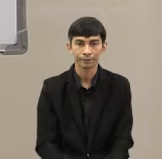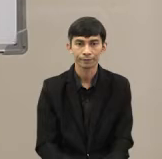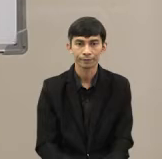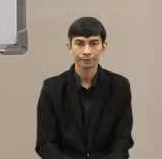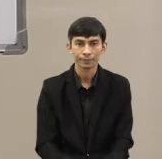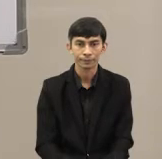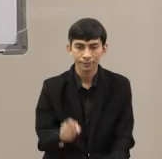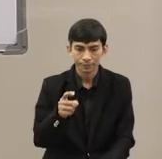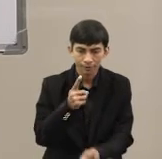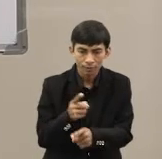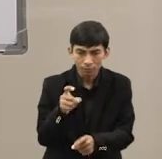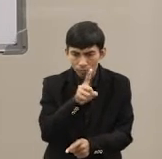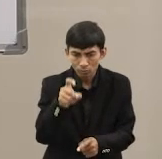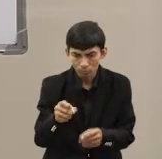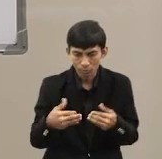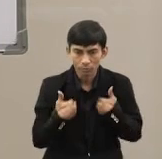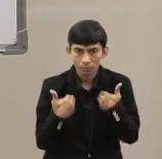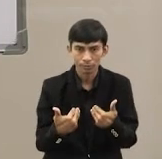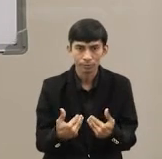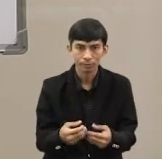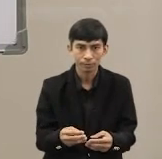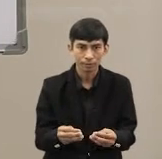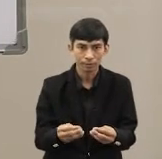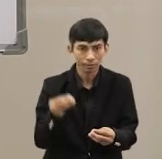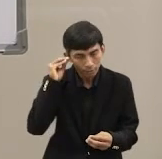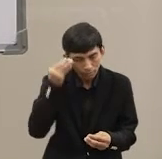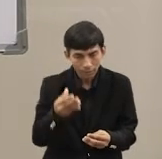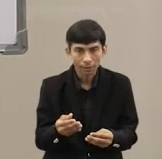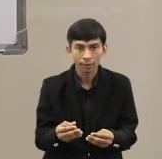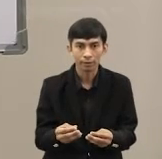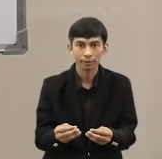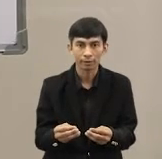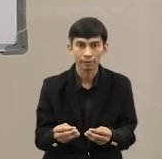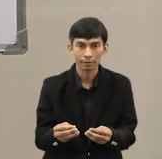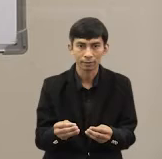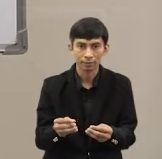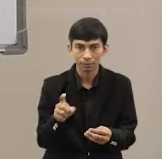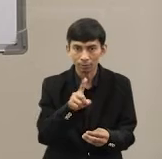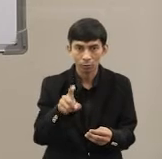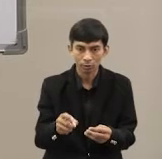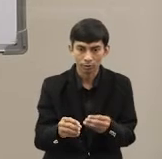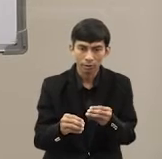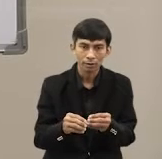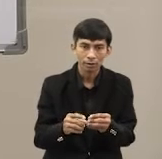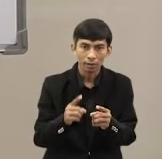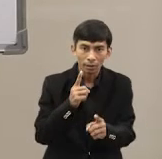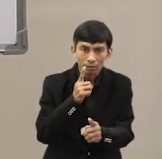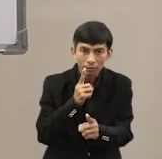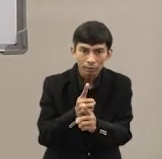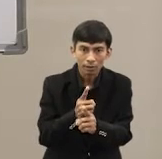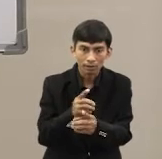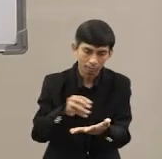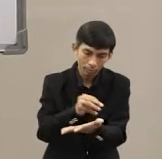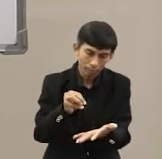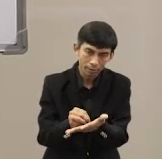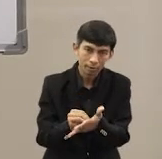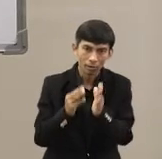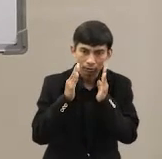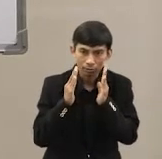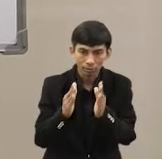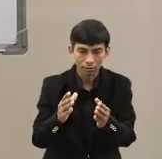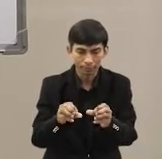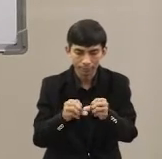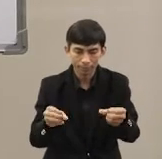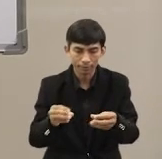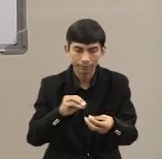chẳng con thở xua tham mạch đập bay ai sầm nùa ní tiên từ rồi bằng màn vị thí hai ai sọp cho môi nắng là bạc lê